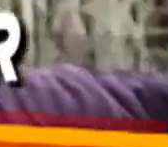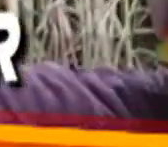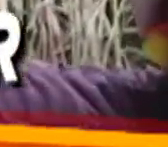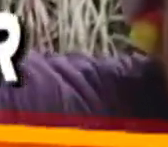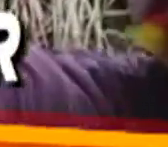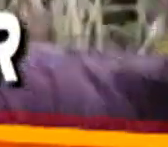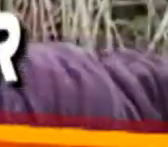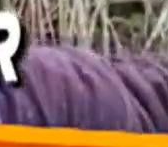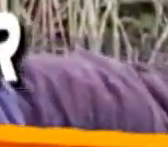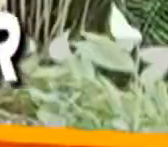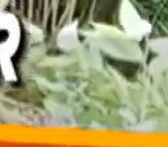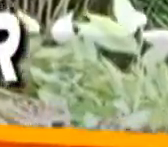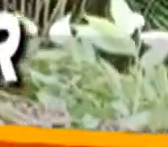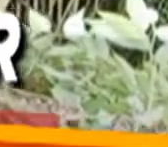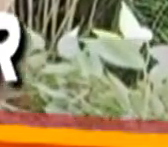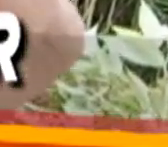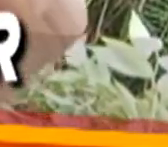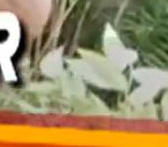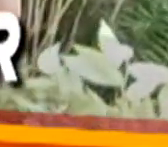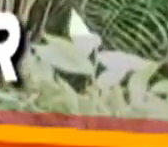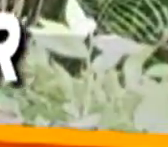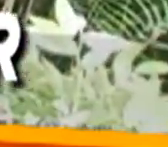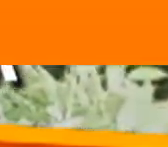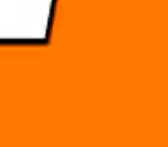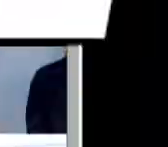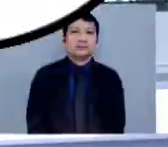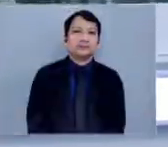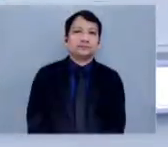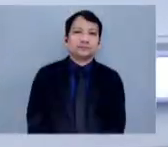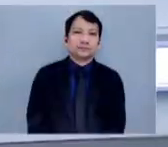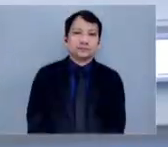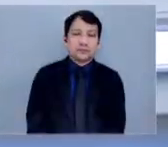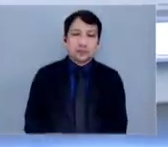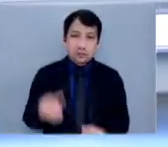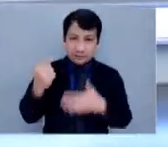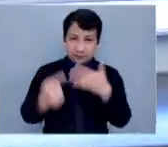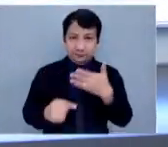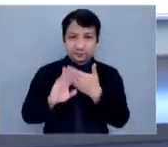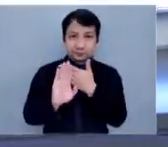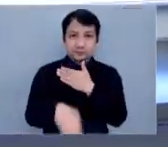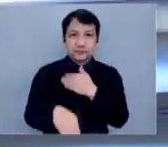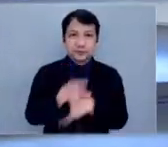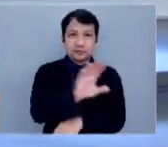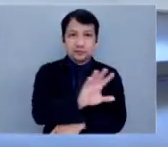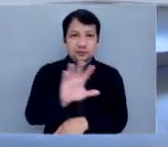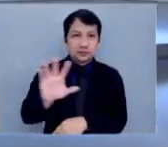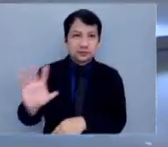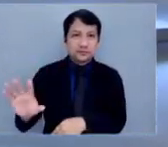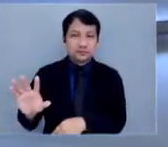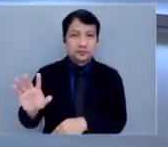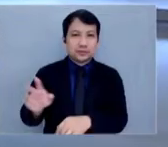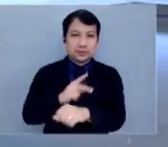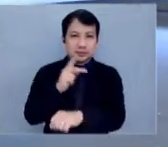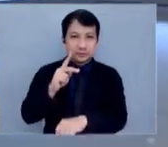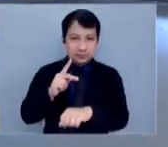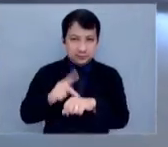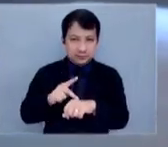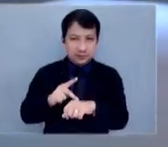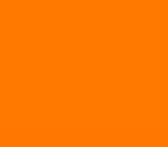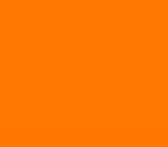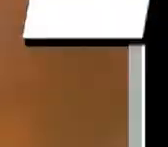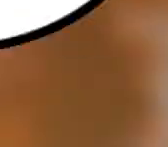pandadakma ng mga tarsier, posibleng kasuhan. Yan at iba pa sa pagbabalik ng Frontline Pilipinas.